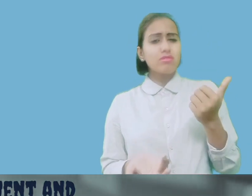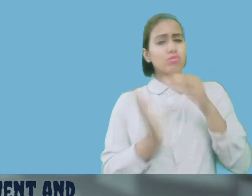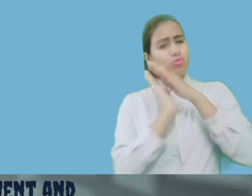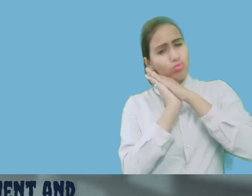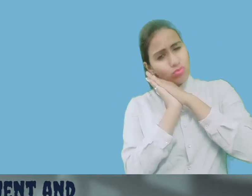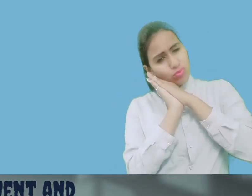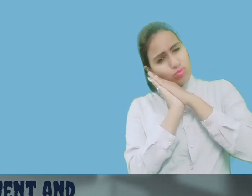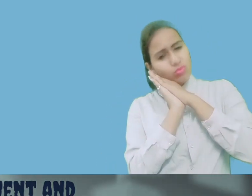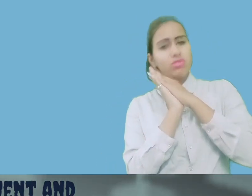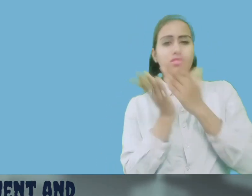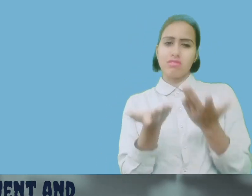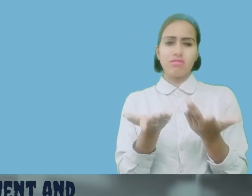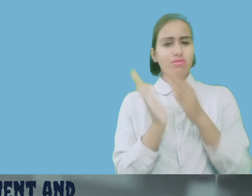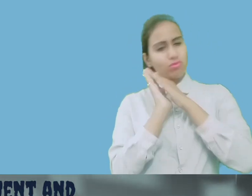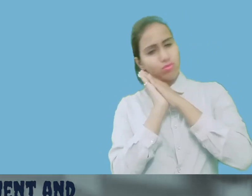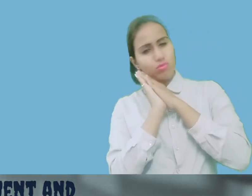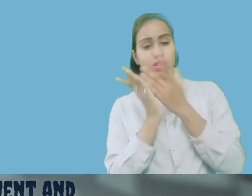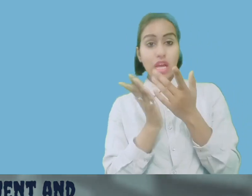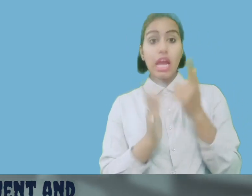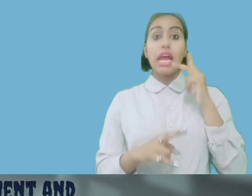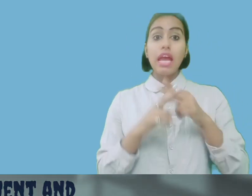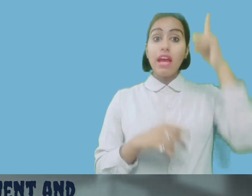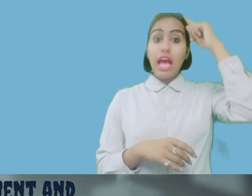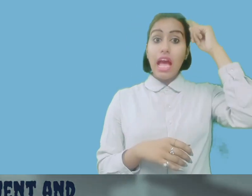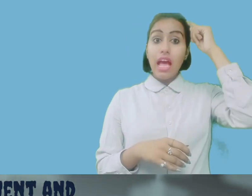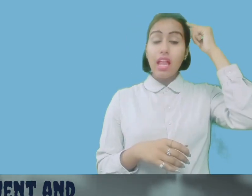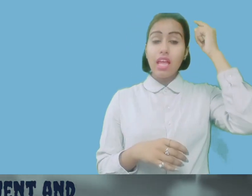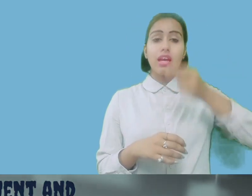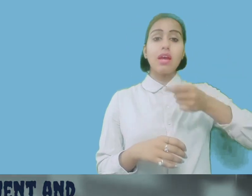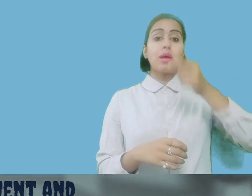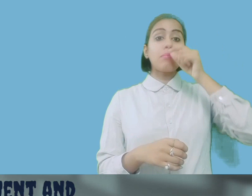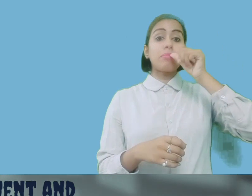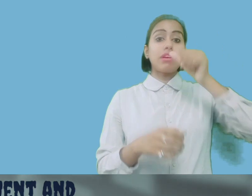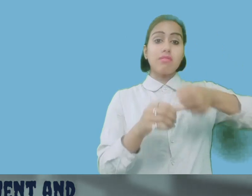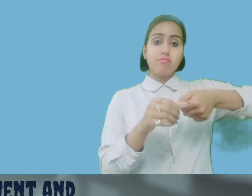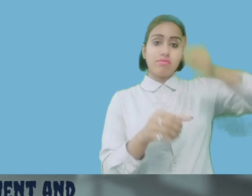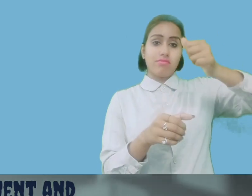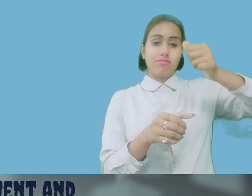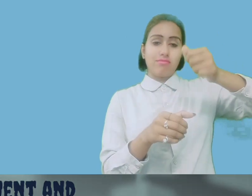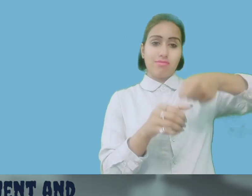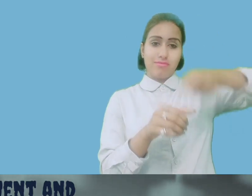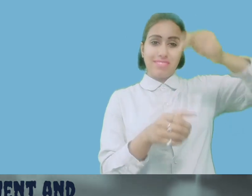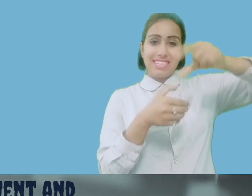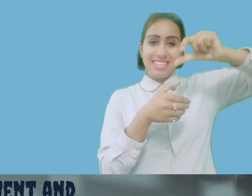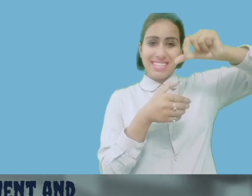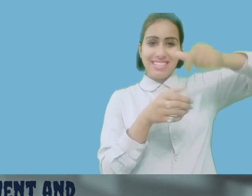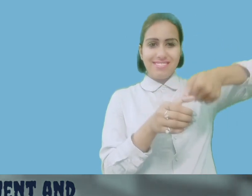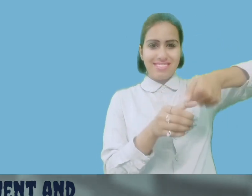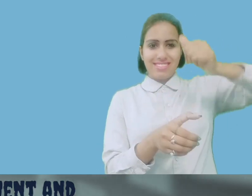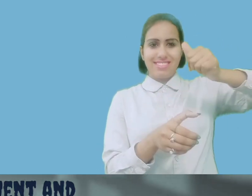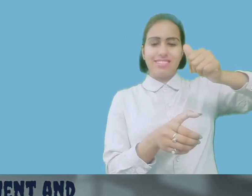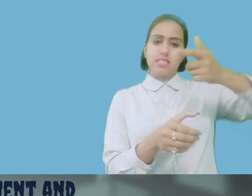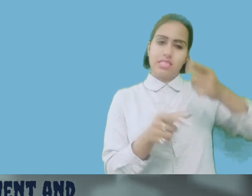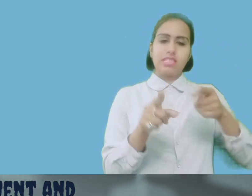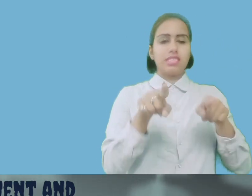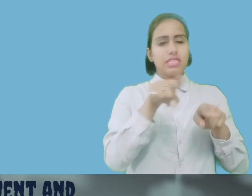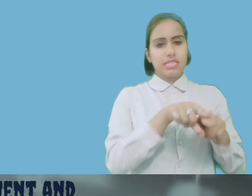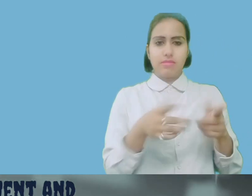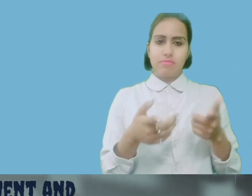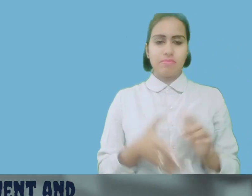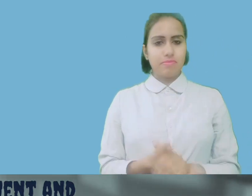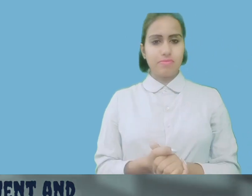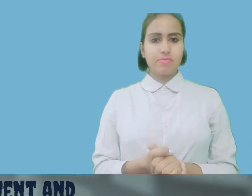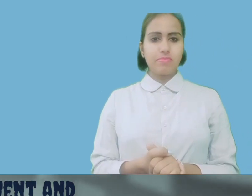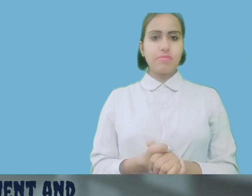आप लगातार कई सालों से ऐसे बच्चों को ट्रेंड कर रही हैं, तो आपके पास वास्तविक ज्ञान भी है